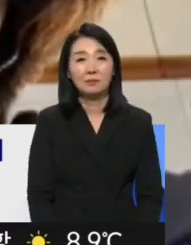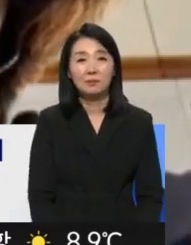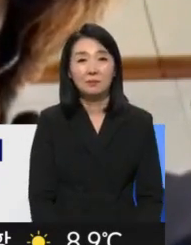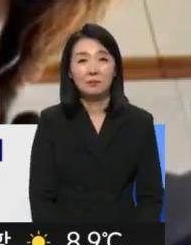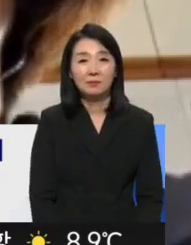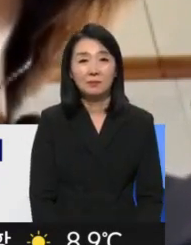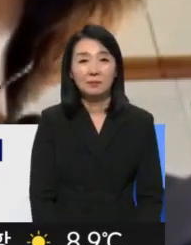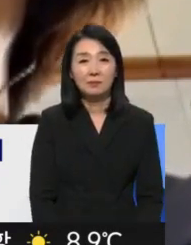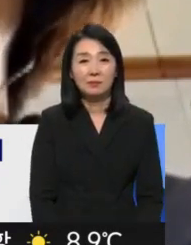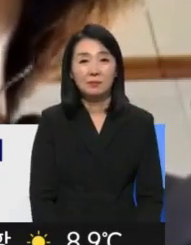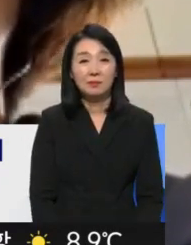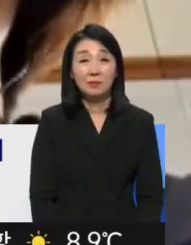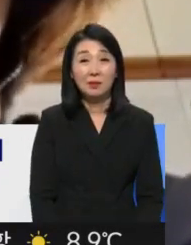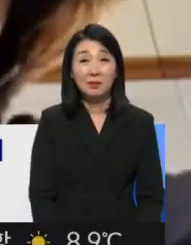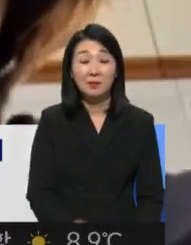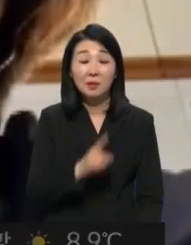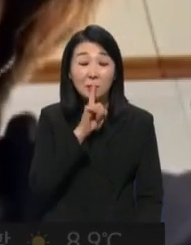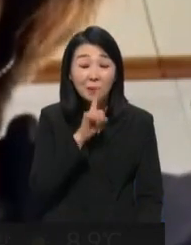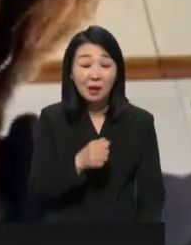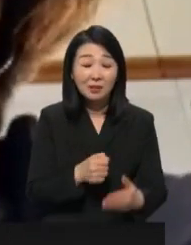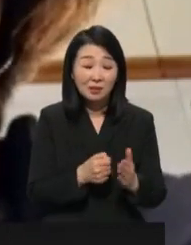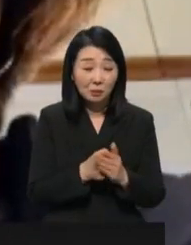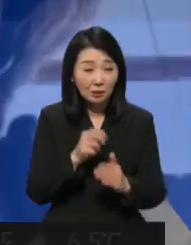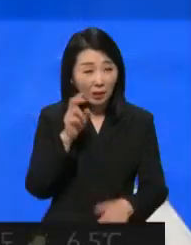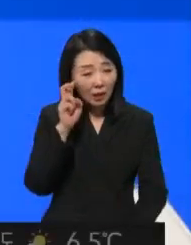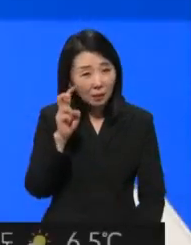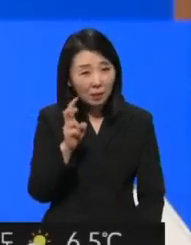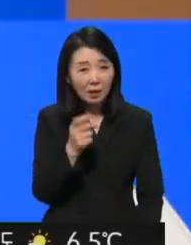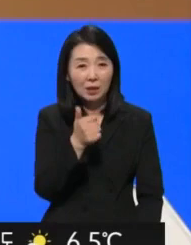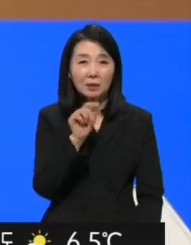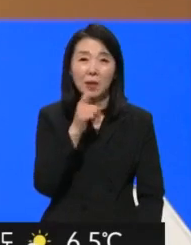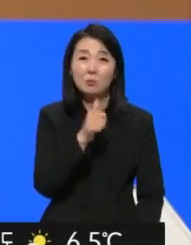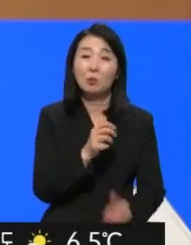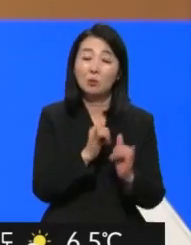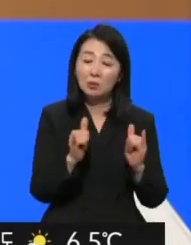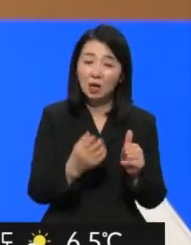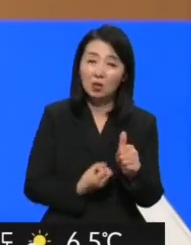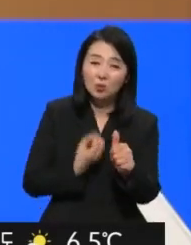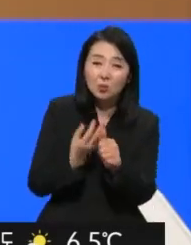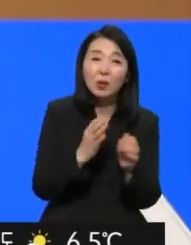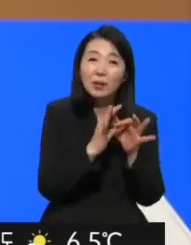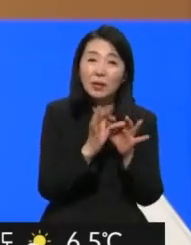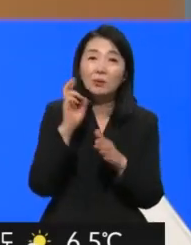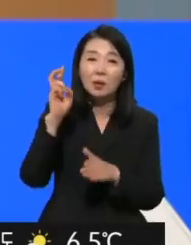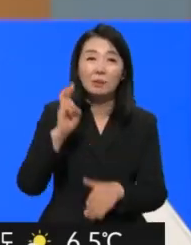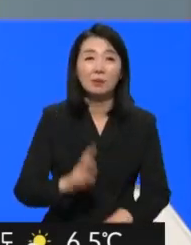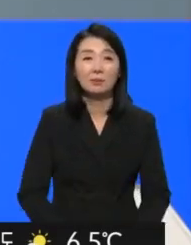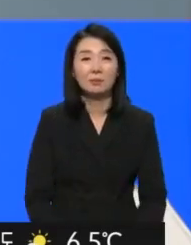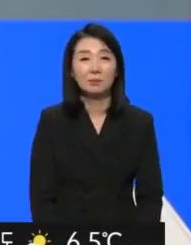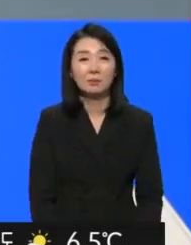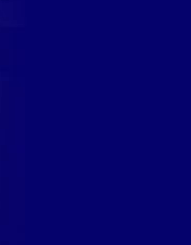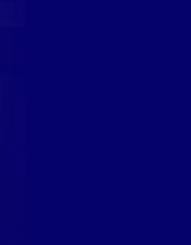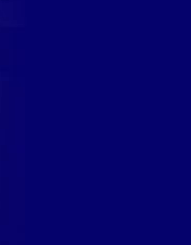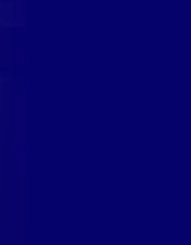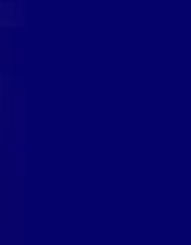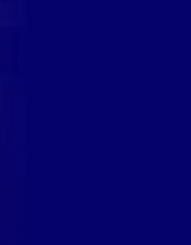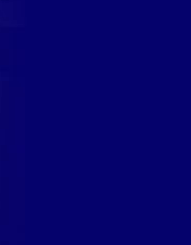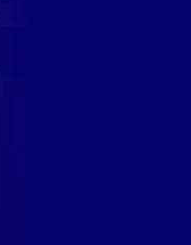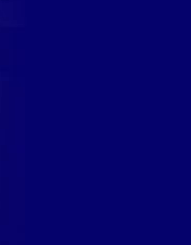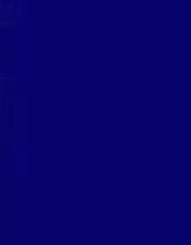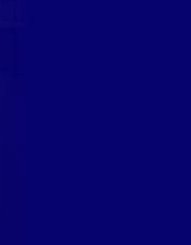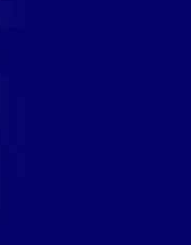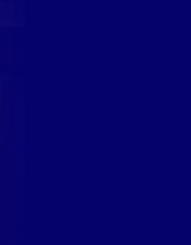했습니다이 발언으로 짐작해 봤을 때 남북변호사의 폭로는 좀 이어질 좀 그런 분위기를 일단 보이네요